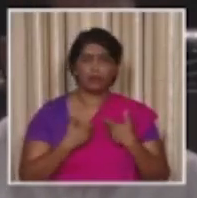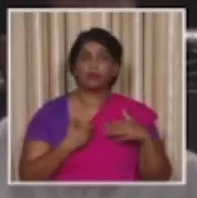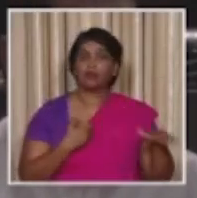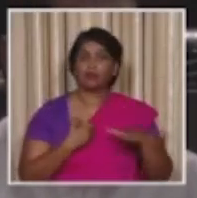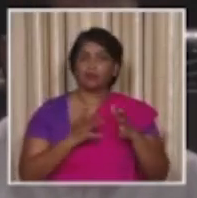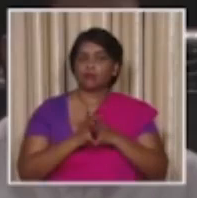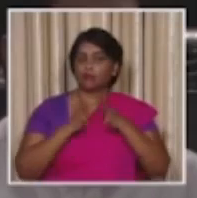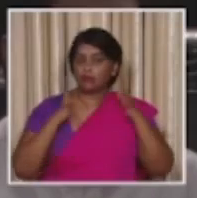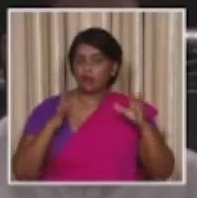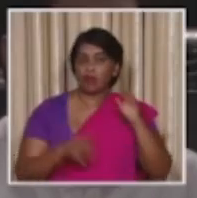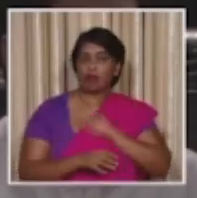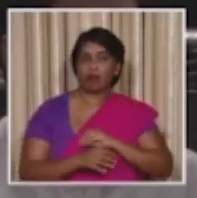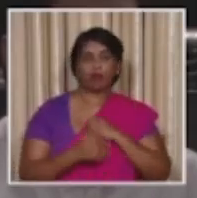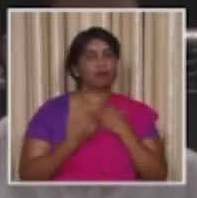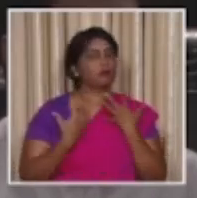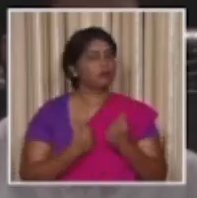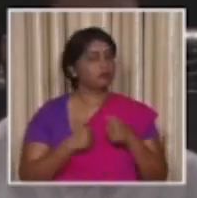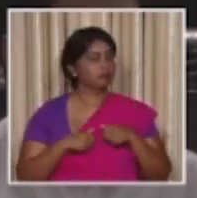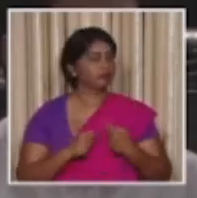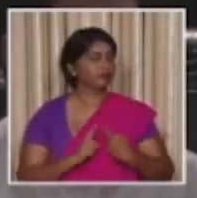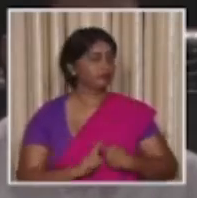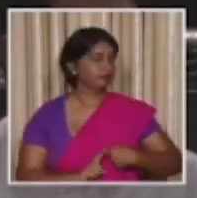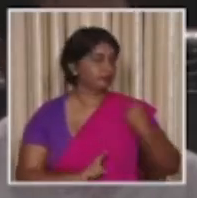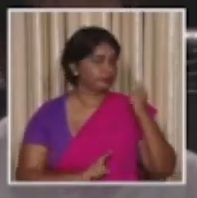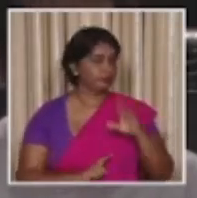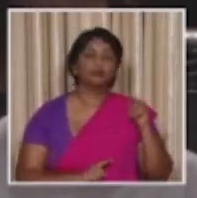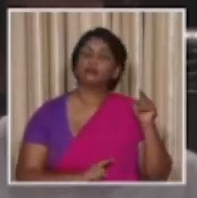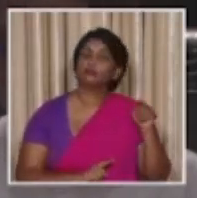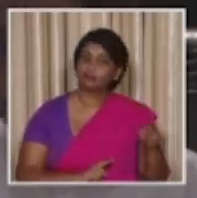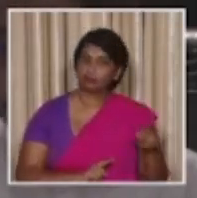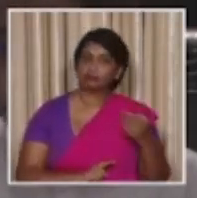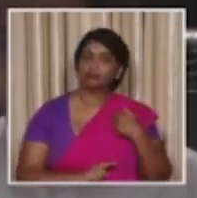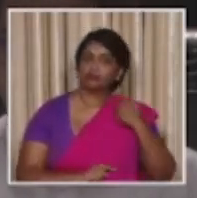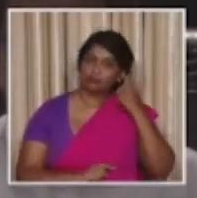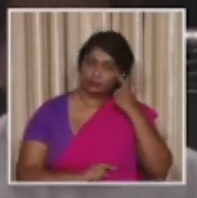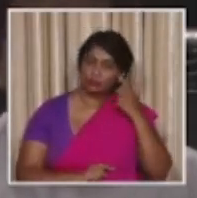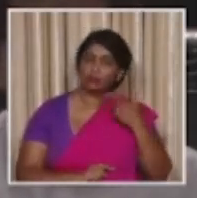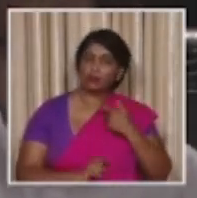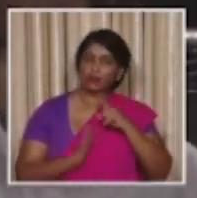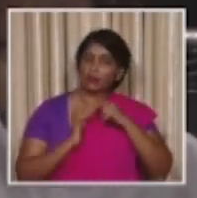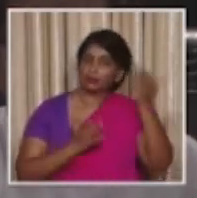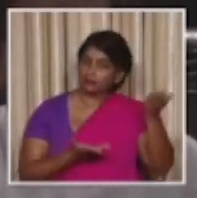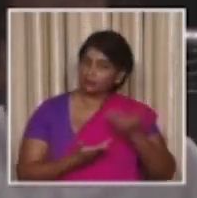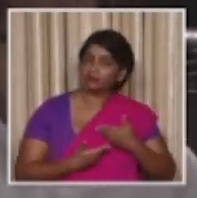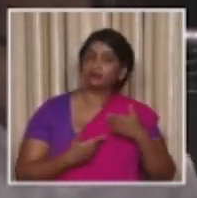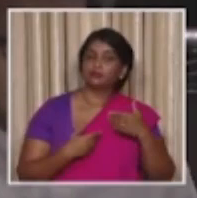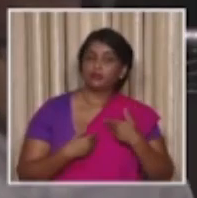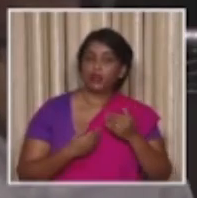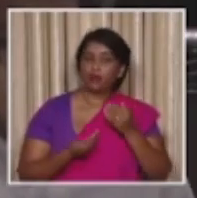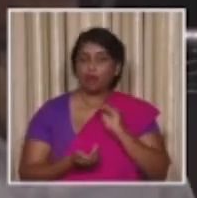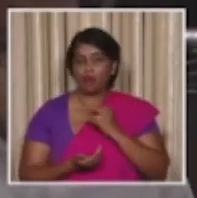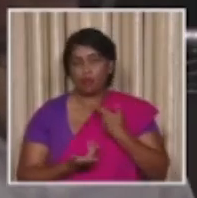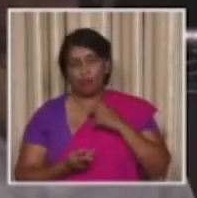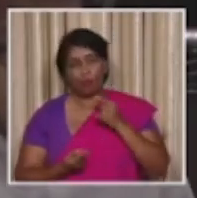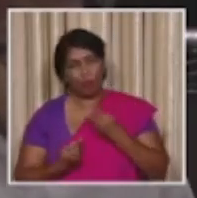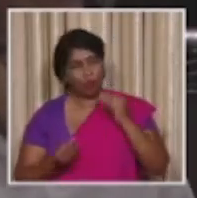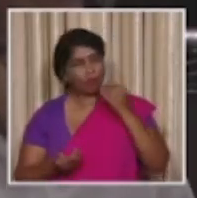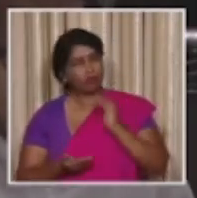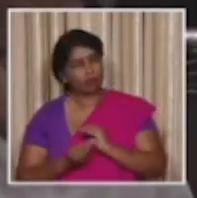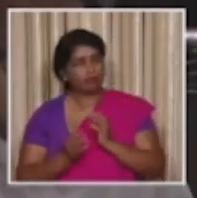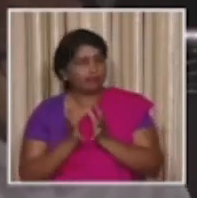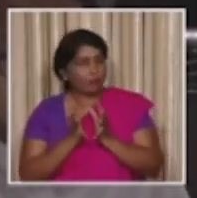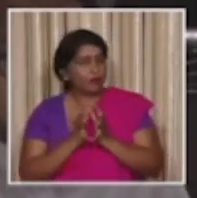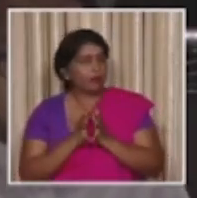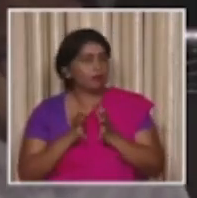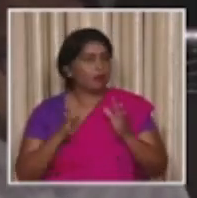තුළ විශාල වශයෙන් ආදායමක් ලබන තත්ත්වයකද නිර්මාණය වෙලා තියෙනවා. ඒ නිසා මම හිතනවා, මම ආරාධනා කරනවා මේක පොඩි තැනකින් ඕන තැනක ආරම්භ කරලා අපිට යන්න පුළුවන්.